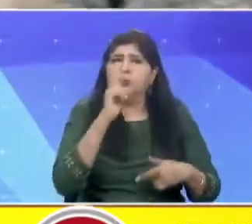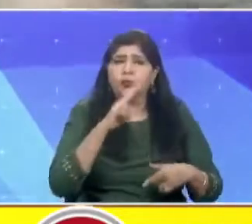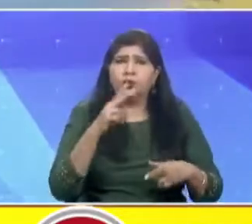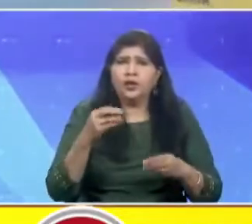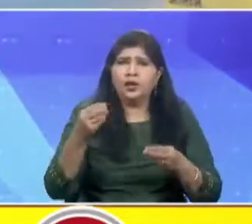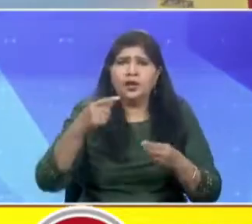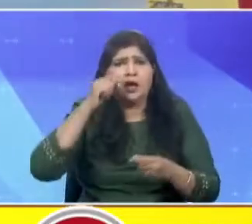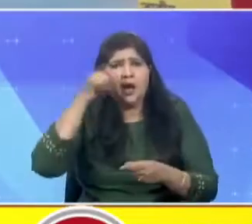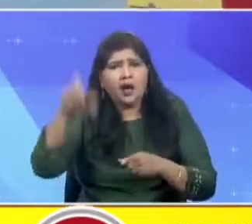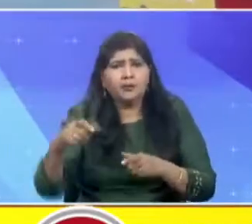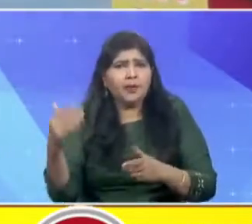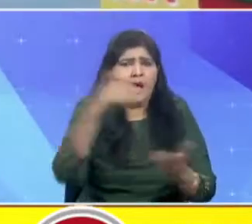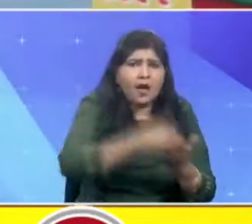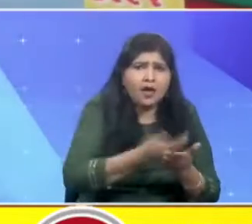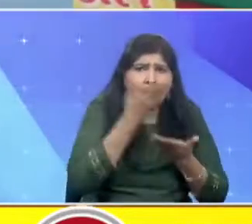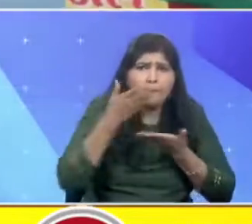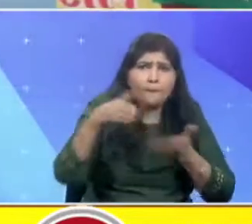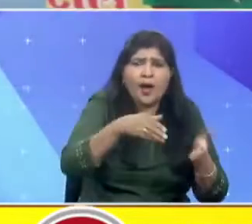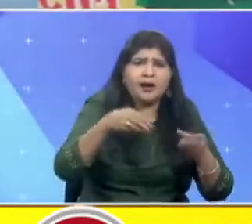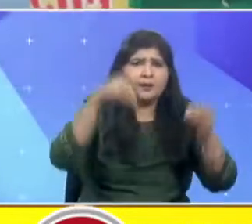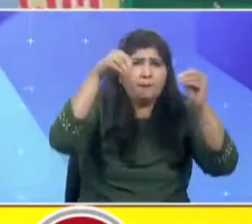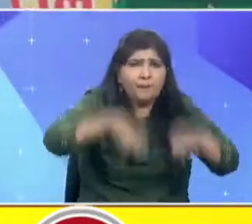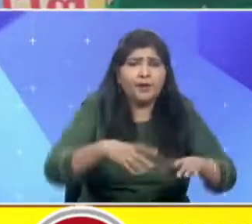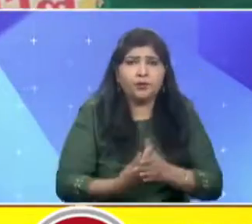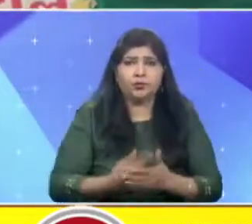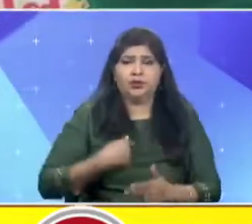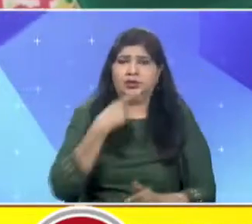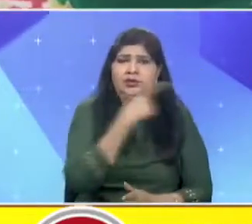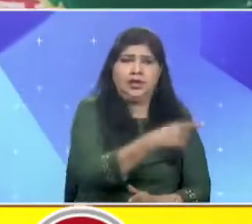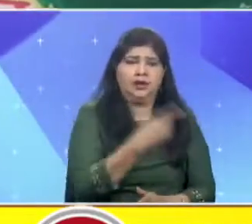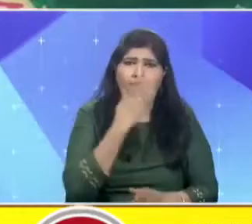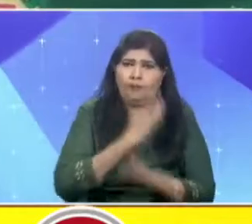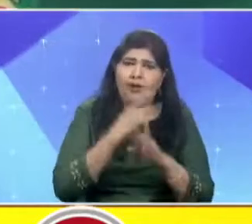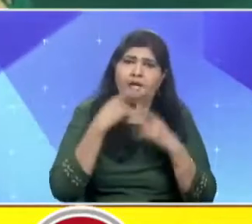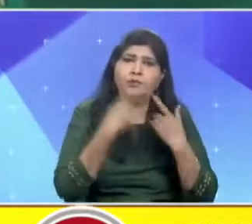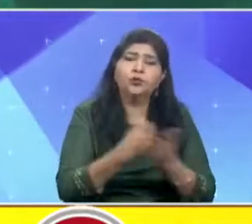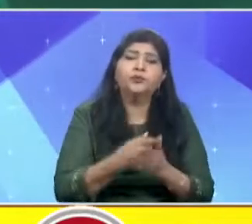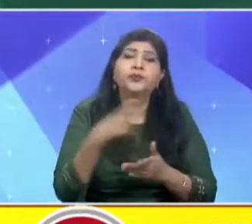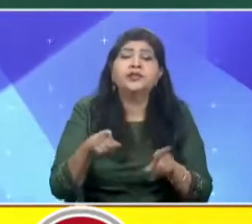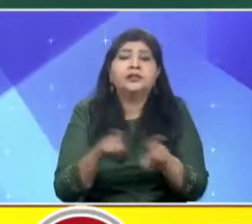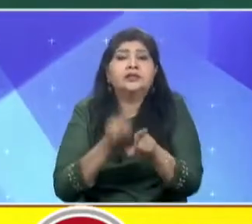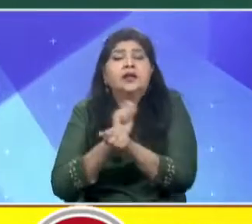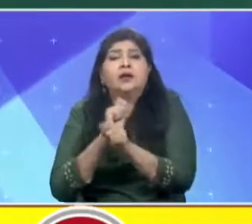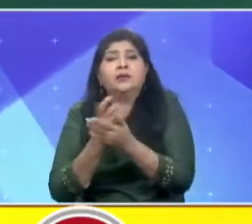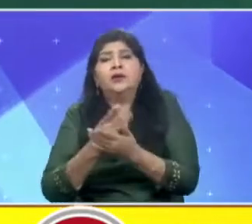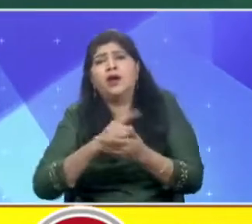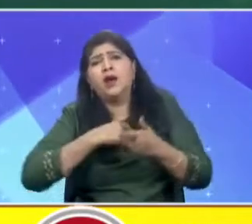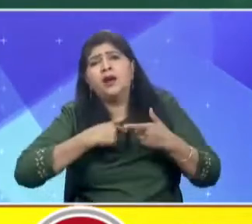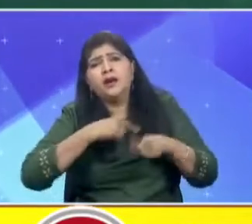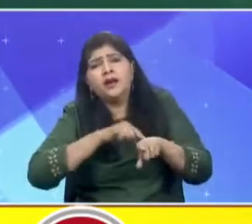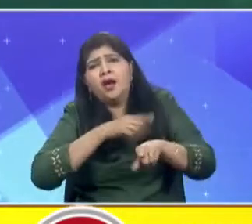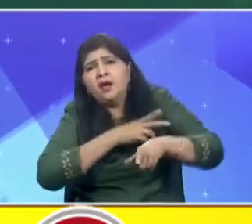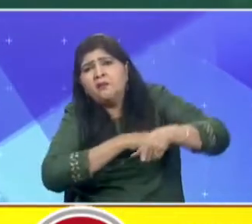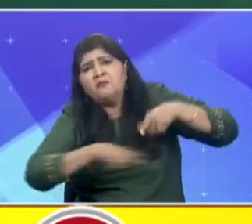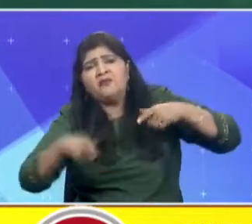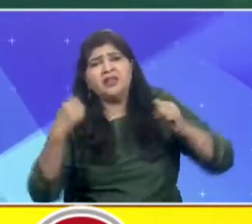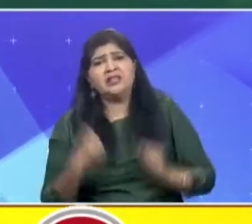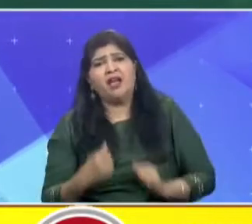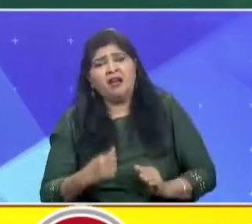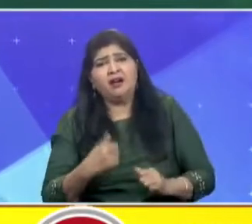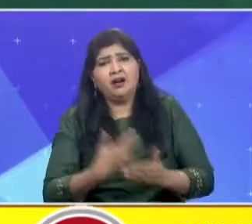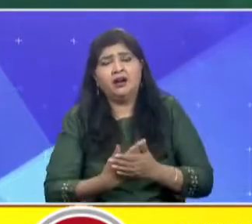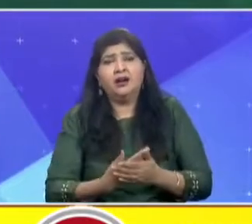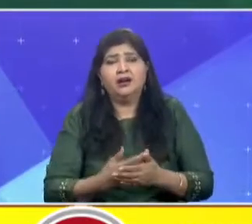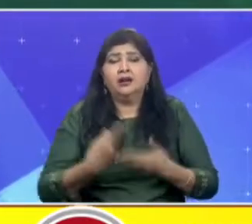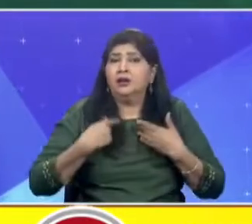है तो तुरंत उसे मना करते हैं। इस काम में चंद्रकिशोर जी अपना